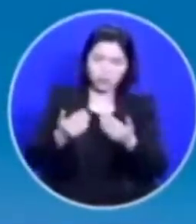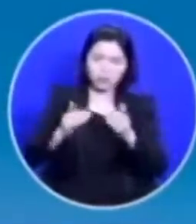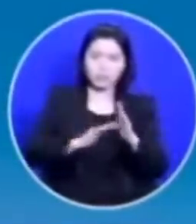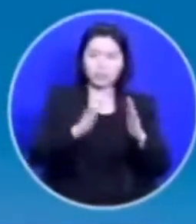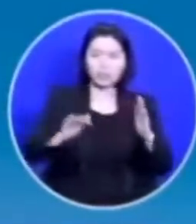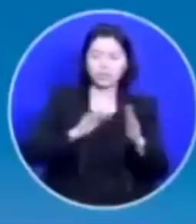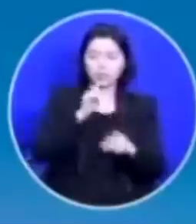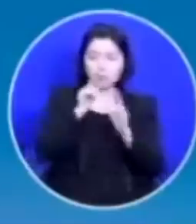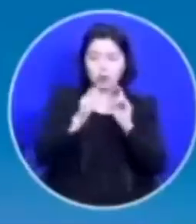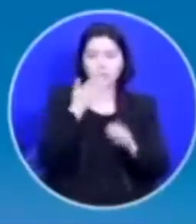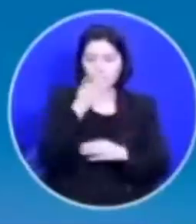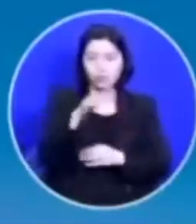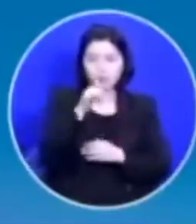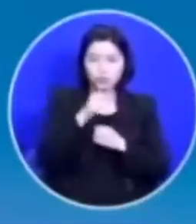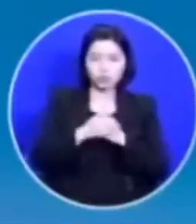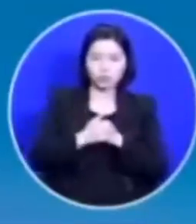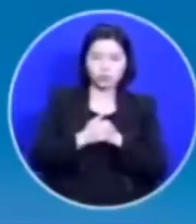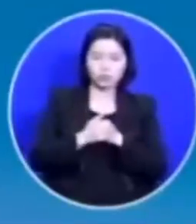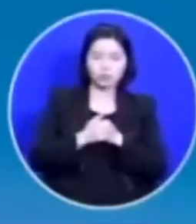있습니다